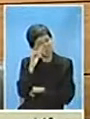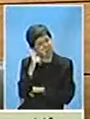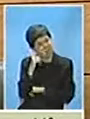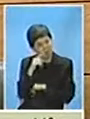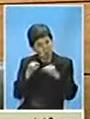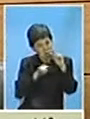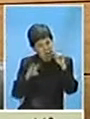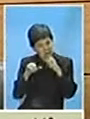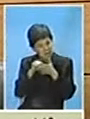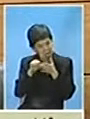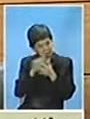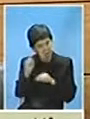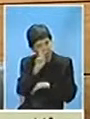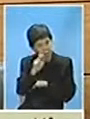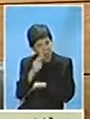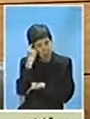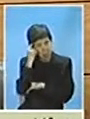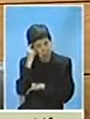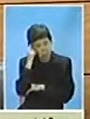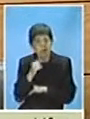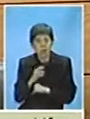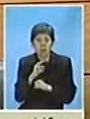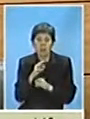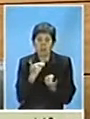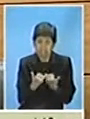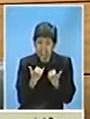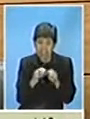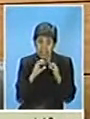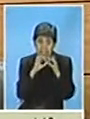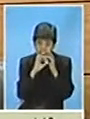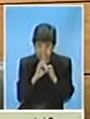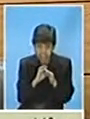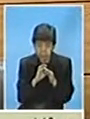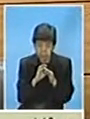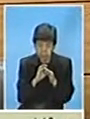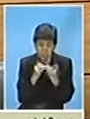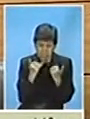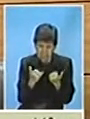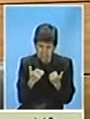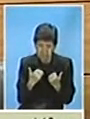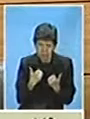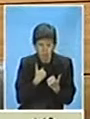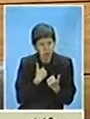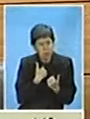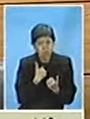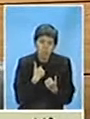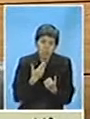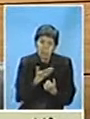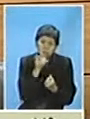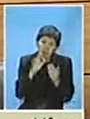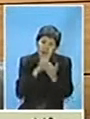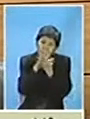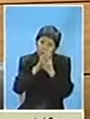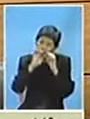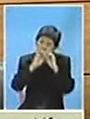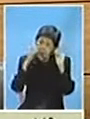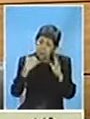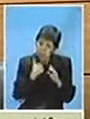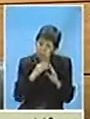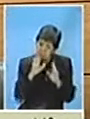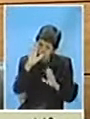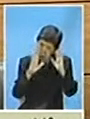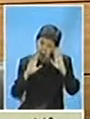รค4ต้องแก้หรือไม่นะครับแล้วก็มาตราอื่นที่เกี่ยวข้องเพราะว่าในขณะนี้เราก็ไม่ทราบชัดเจนว่าผลการโห